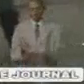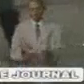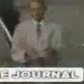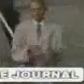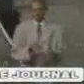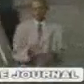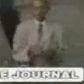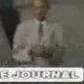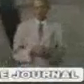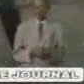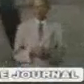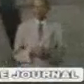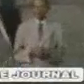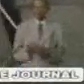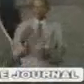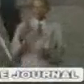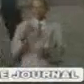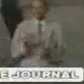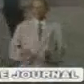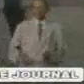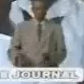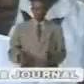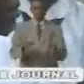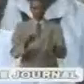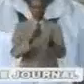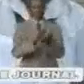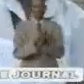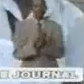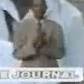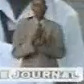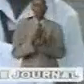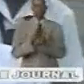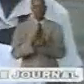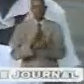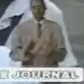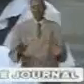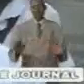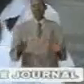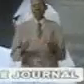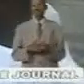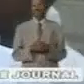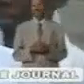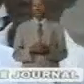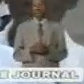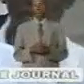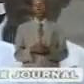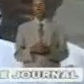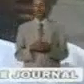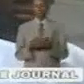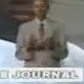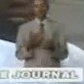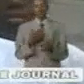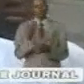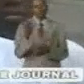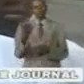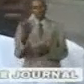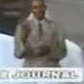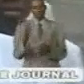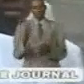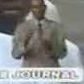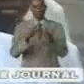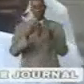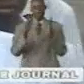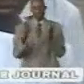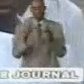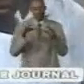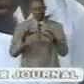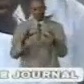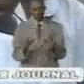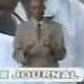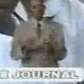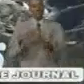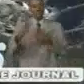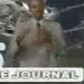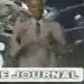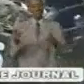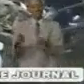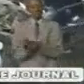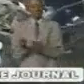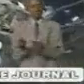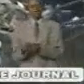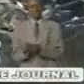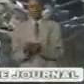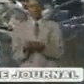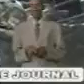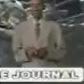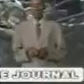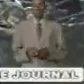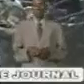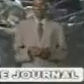puisse répondre à toute l'école et à tout le peuple congolais afin de rendre notre pays beau et propre.